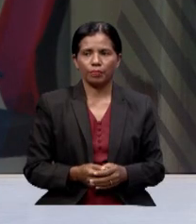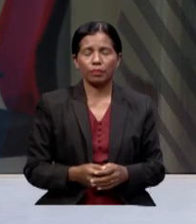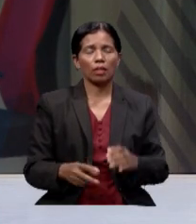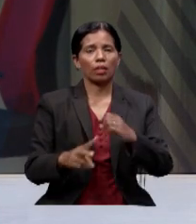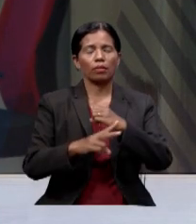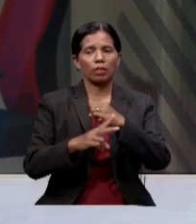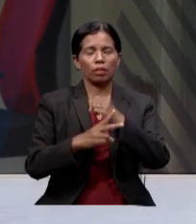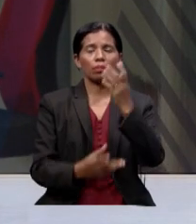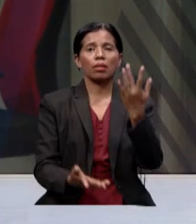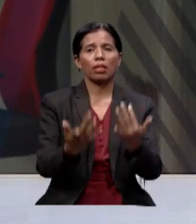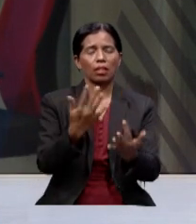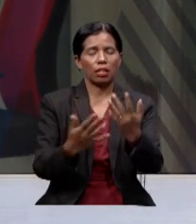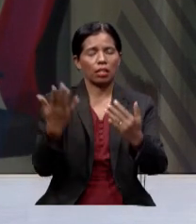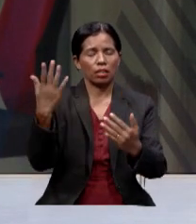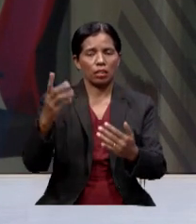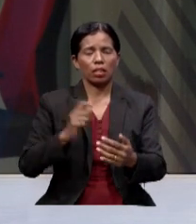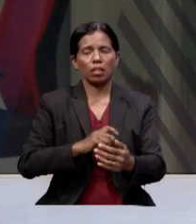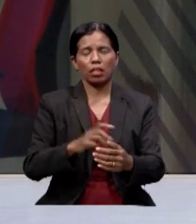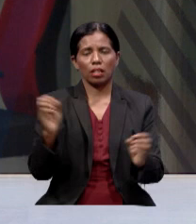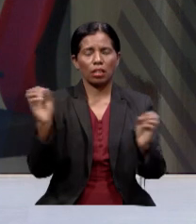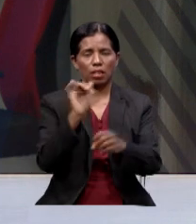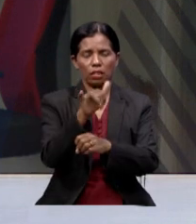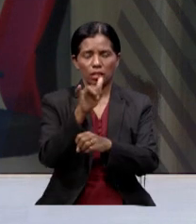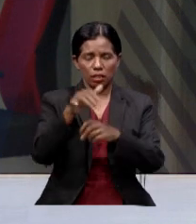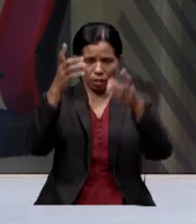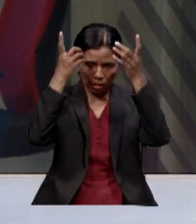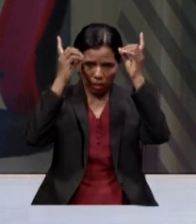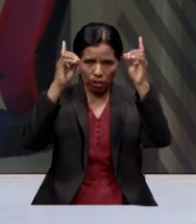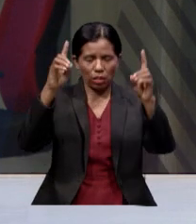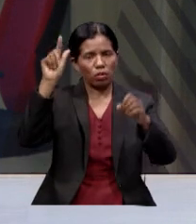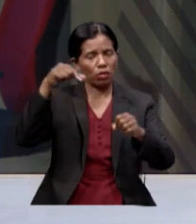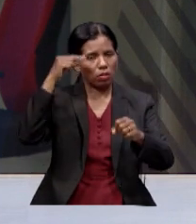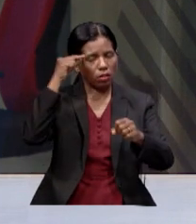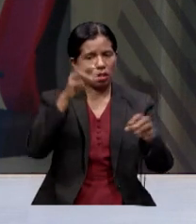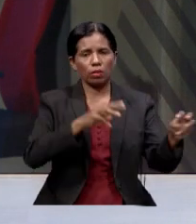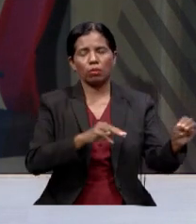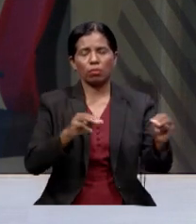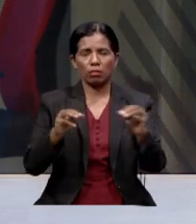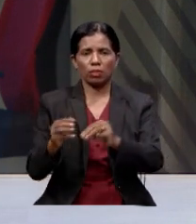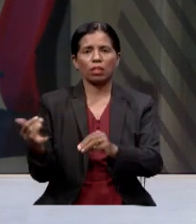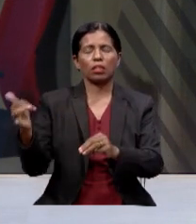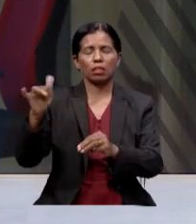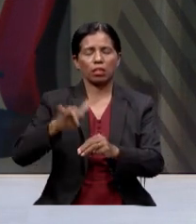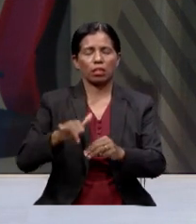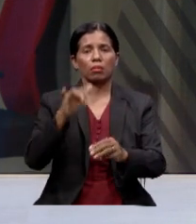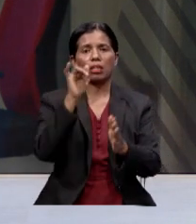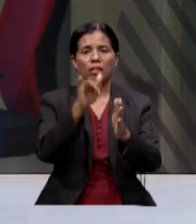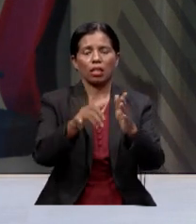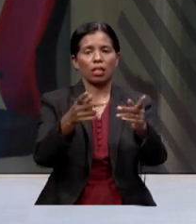Vítima incêndio e Aitara Claran, la concorda ho decisão governo atu muda sira bahela iha uma